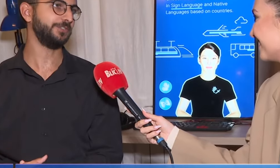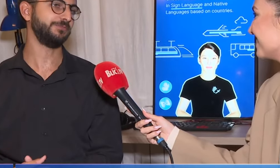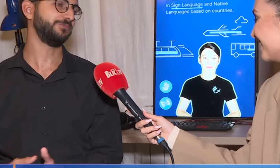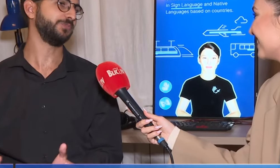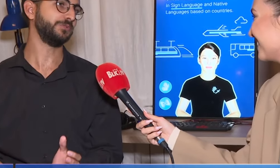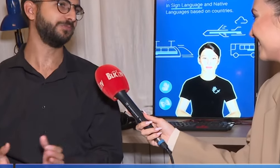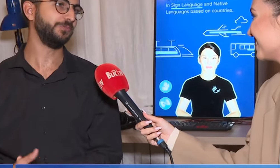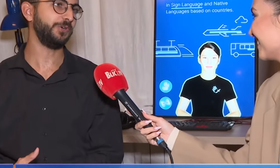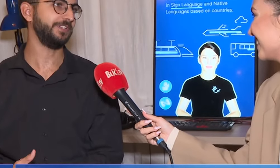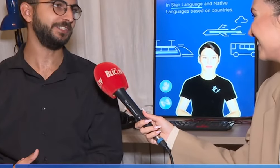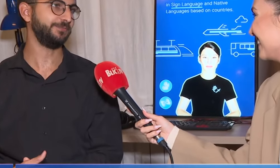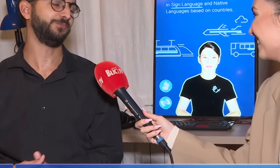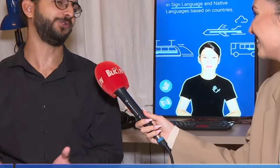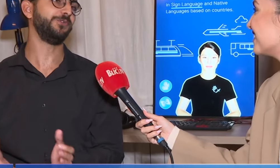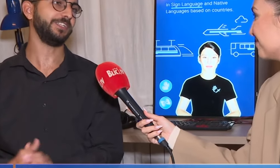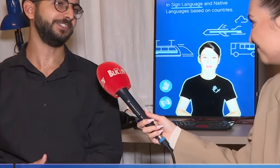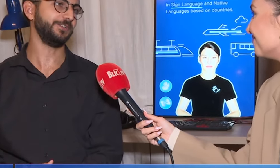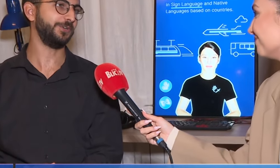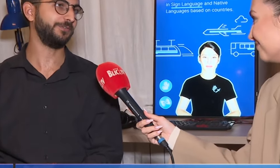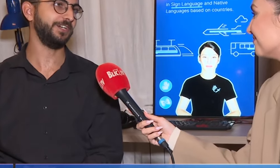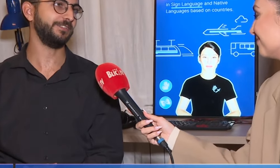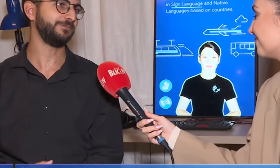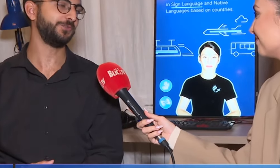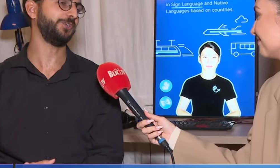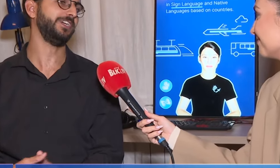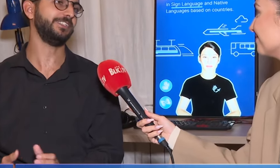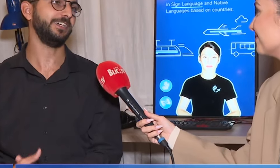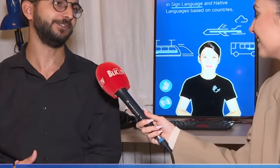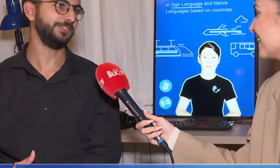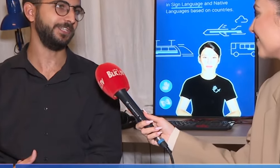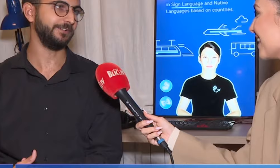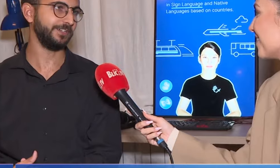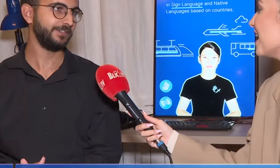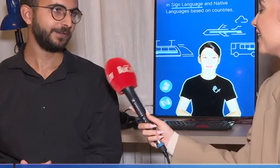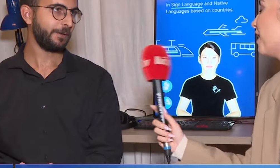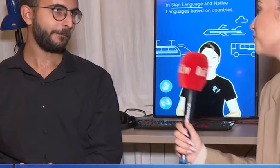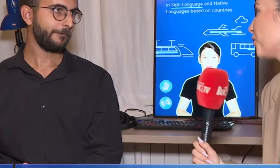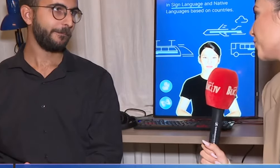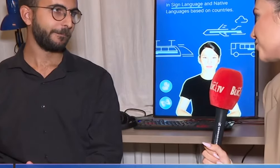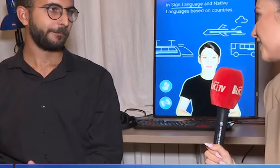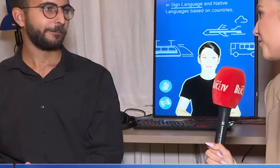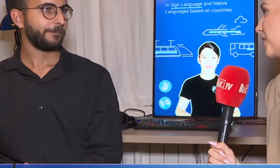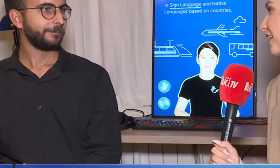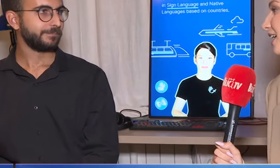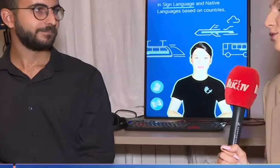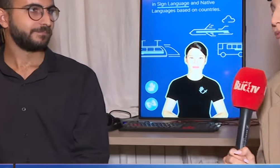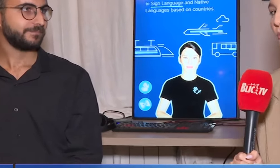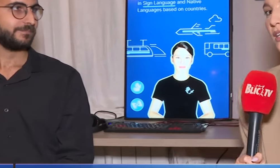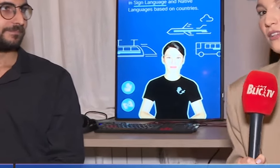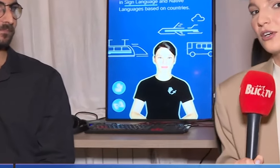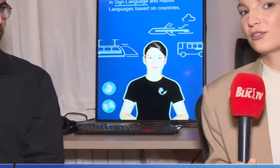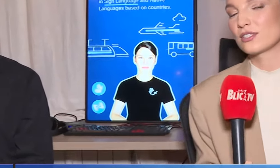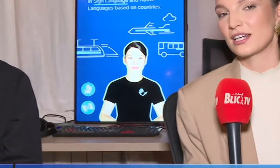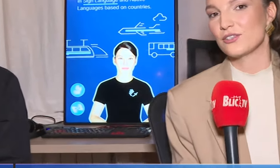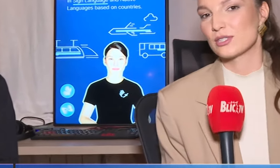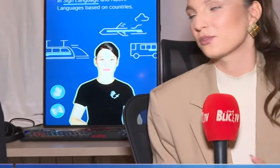značilo, novac je mnogo veći nego ovde, a to jeste jedan od ciljeva. Hvala mnogo, Uraše, na ovom razgovoru.